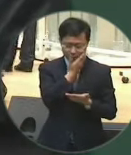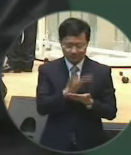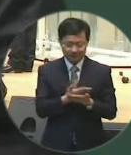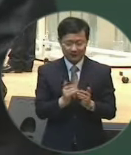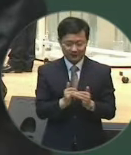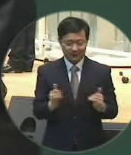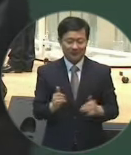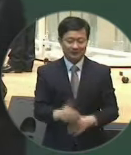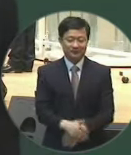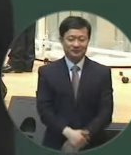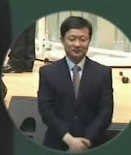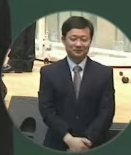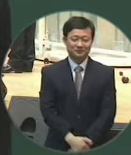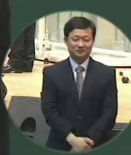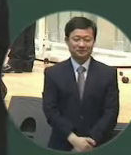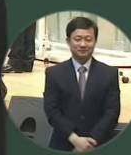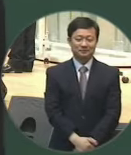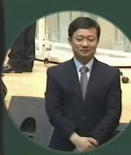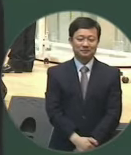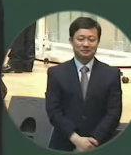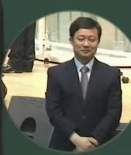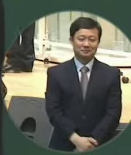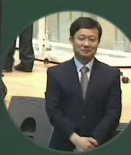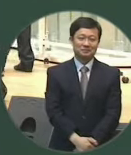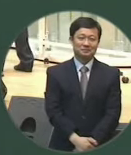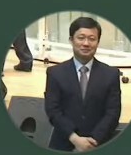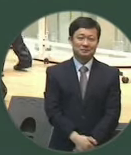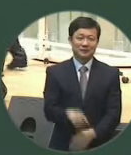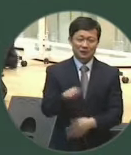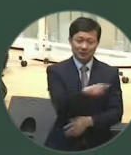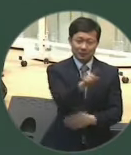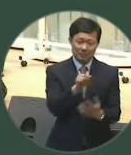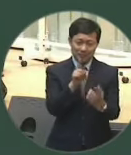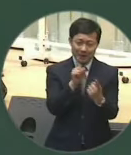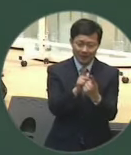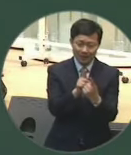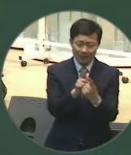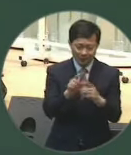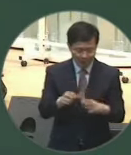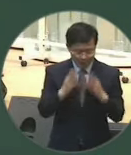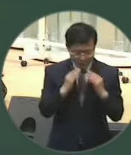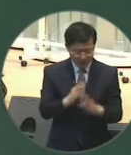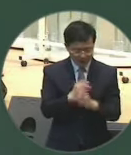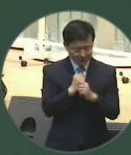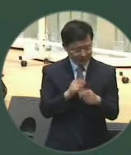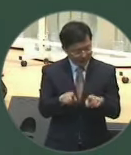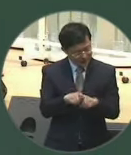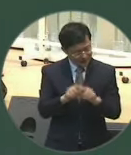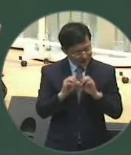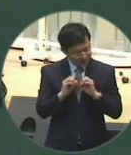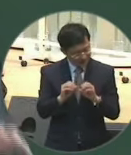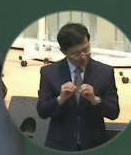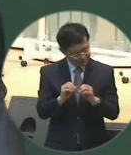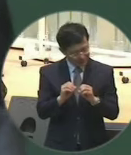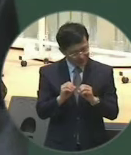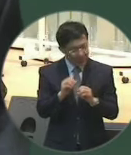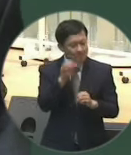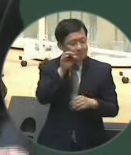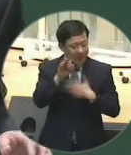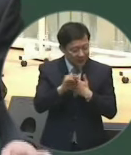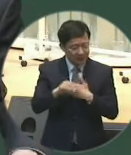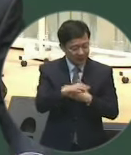really come out here. You purposely come out here to receive the message. 그럼 이분들을 만났을 때 내가 이분들하고 같이 식사라도